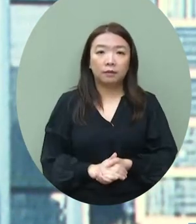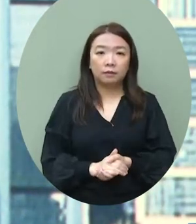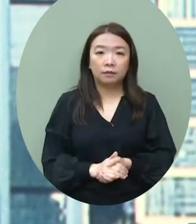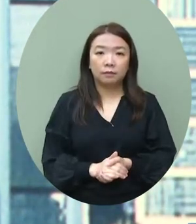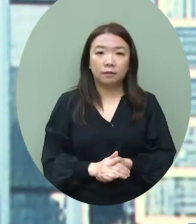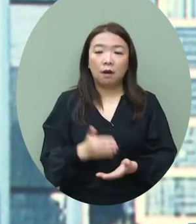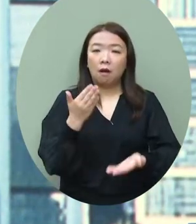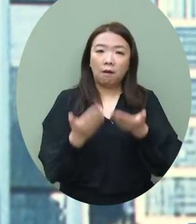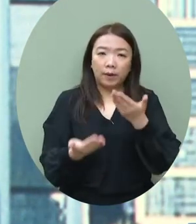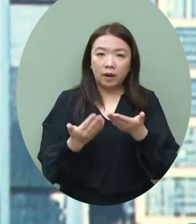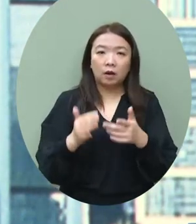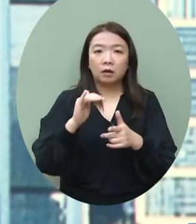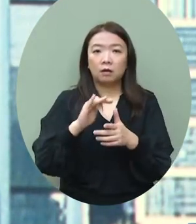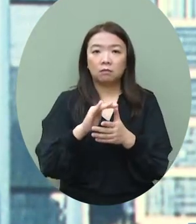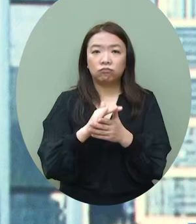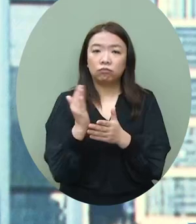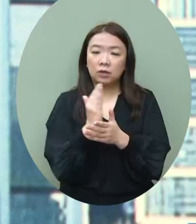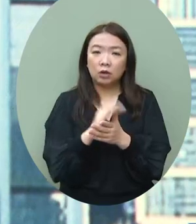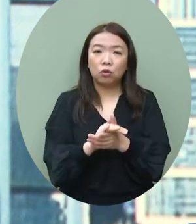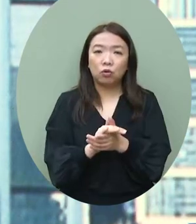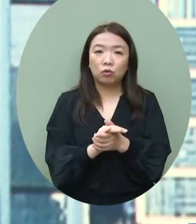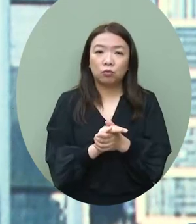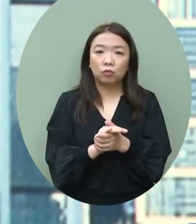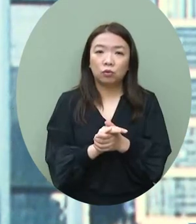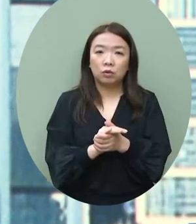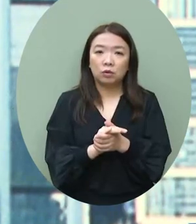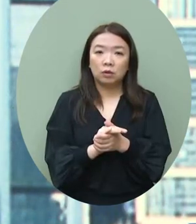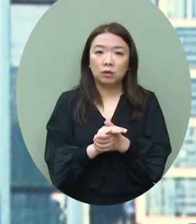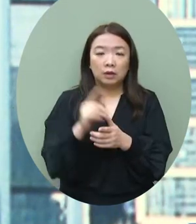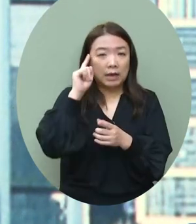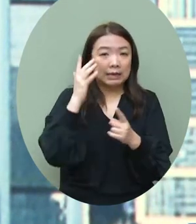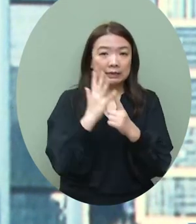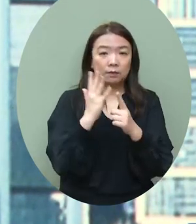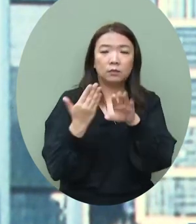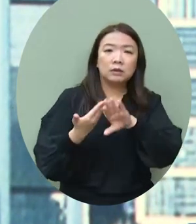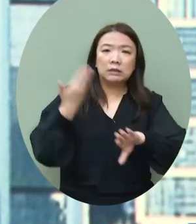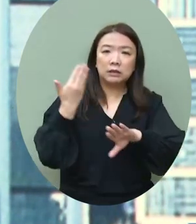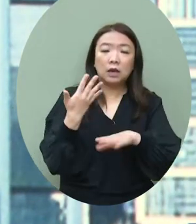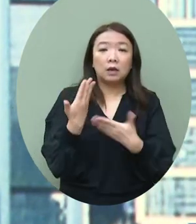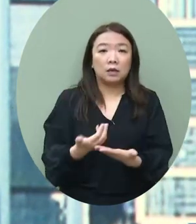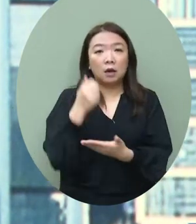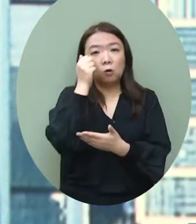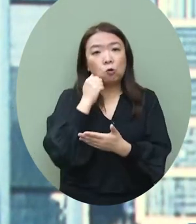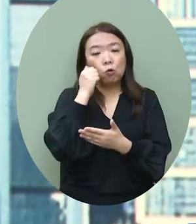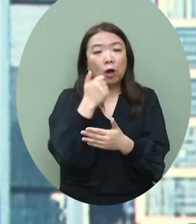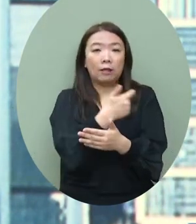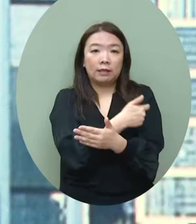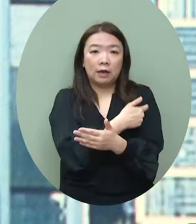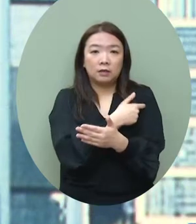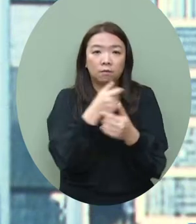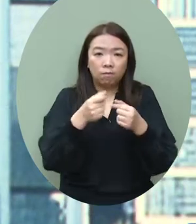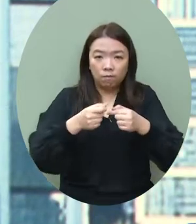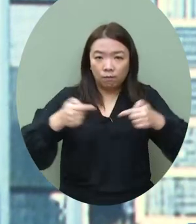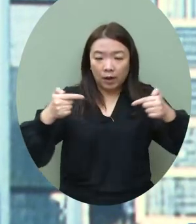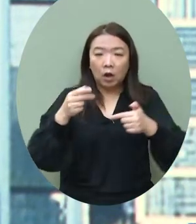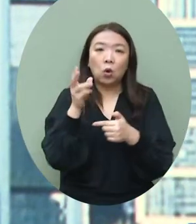大概半個月前咧，而家長者嘅接種率都係慢慢提升嘅。譬如70到79歲